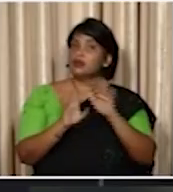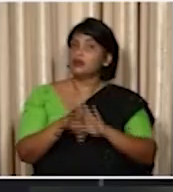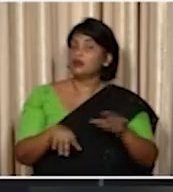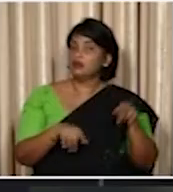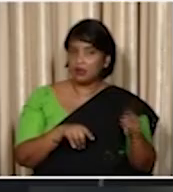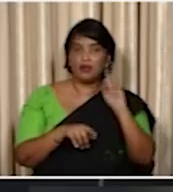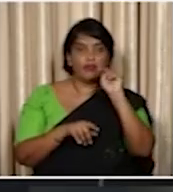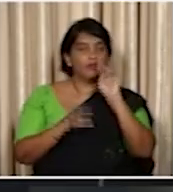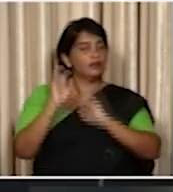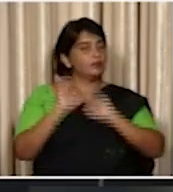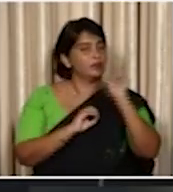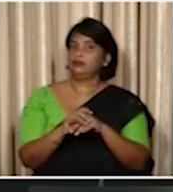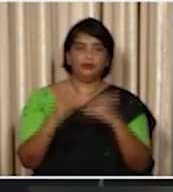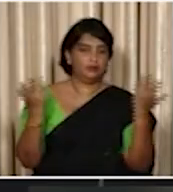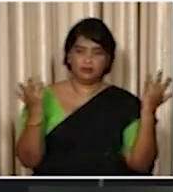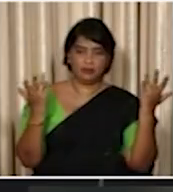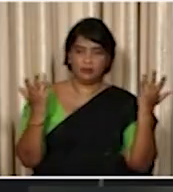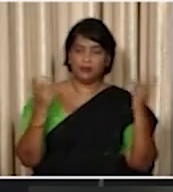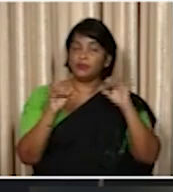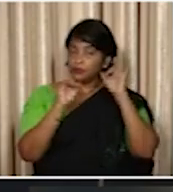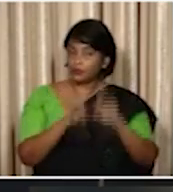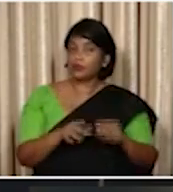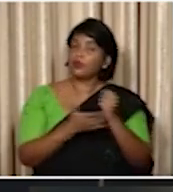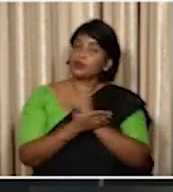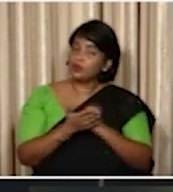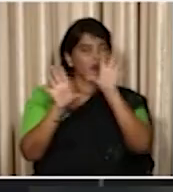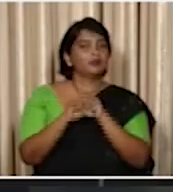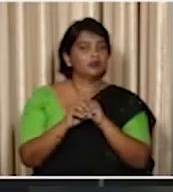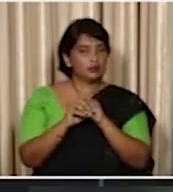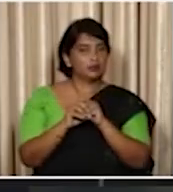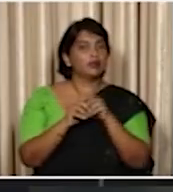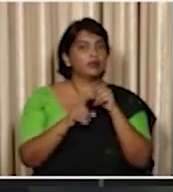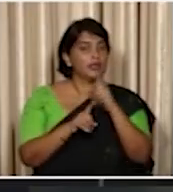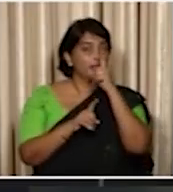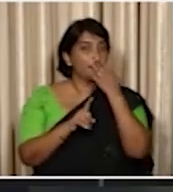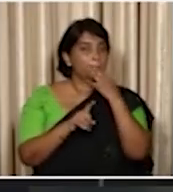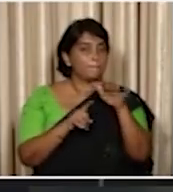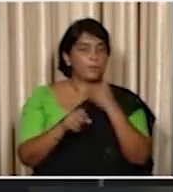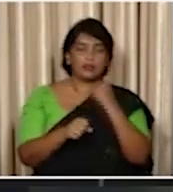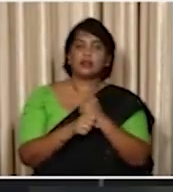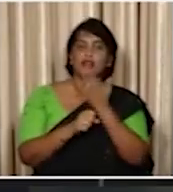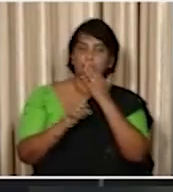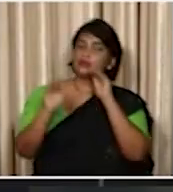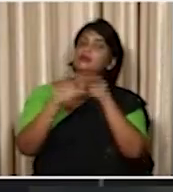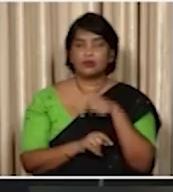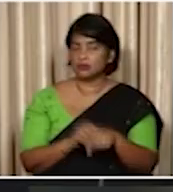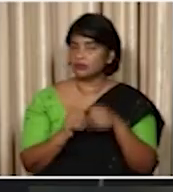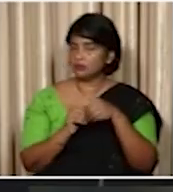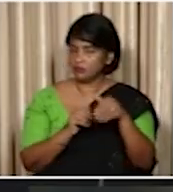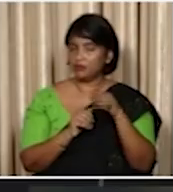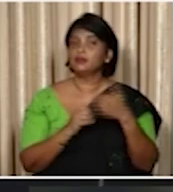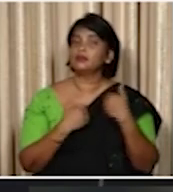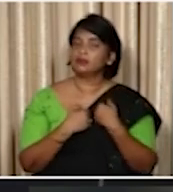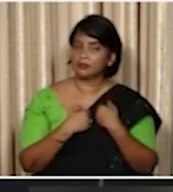දරුවන්ගෙන් 20%ක් පාසල් ගත වෙන්නේ නැහැ. එතකොට මේ සියලුම සංකල්පයන් තමයි එක ශ්‍රේණියට රජයේ පාසල් වලට අනිත් පාසල් වලට එන්නේ.